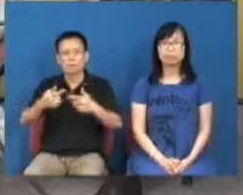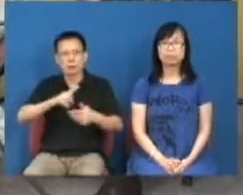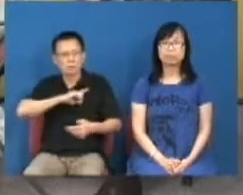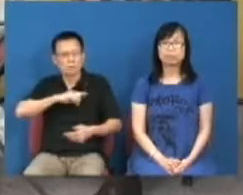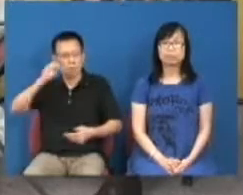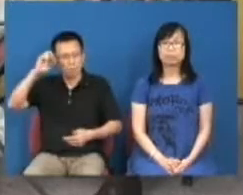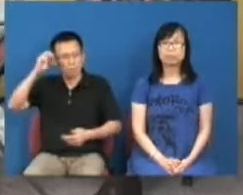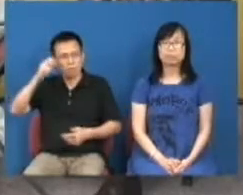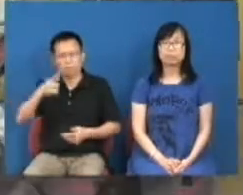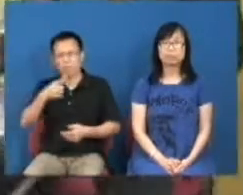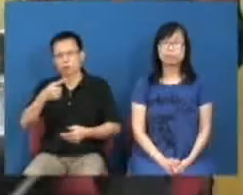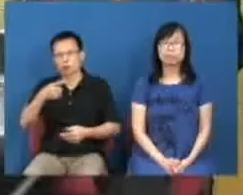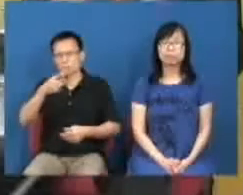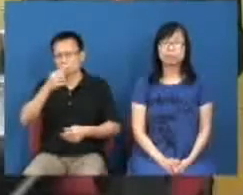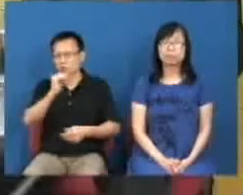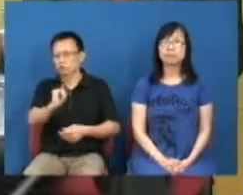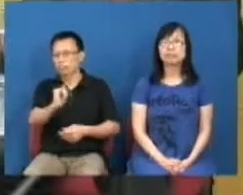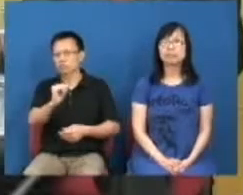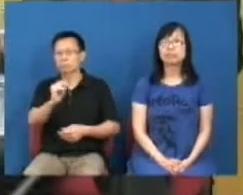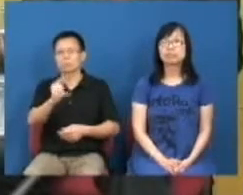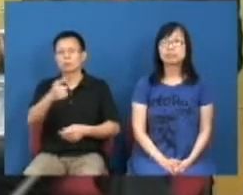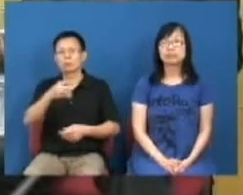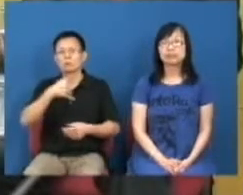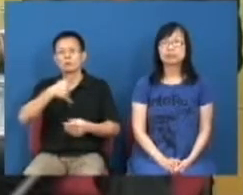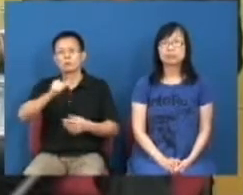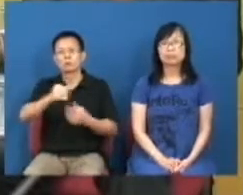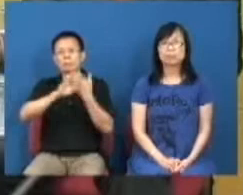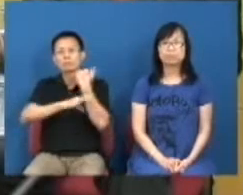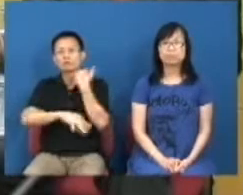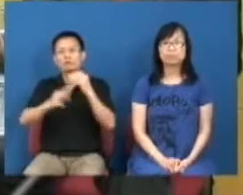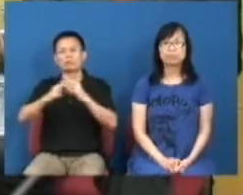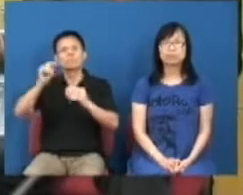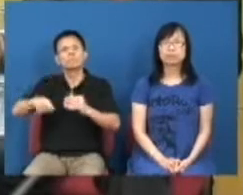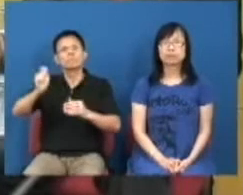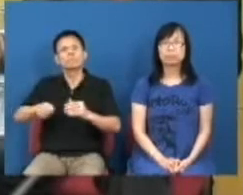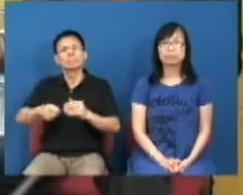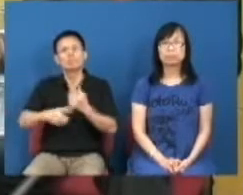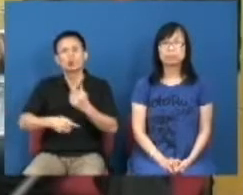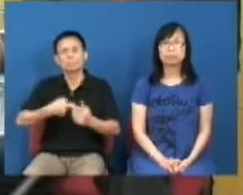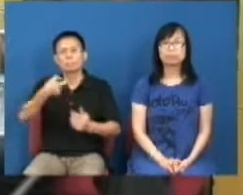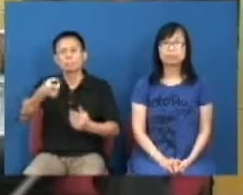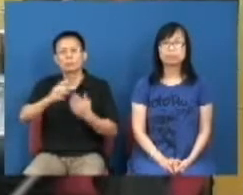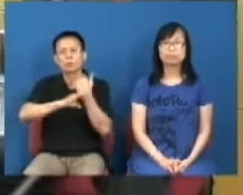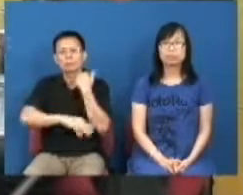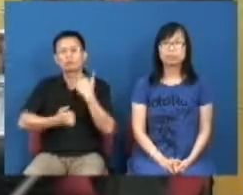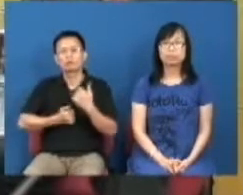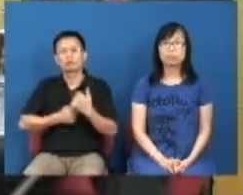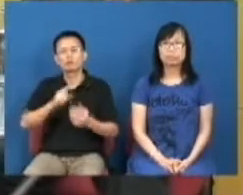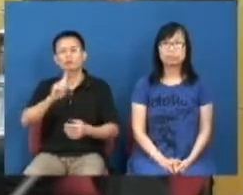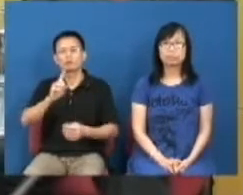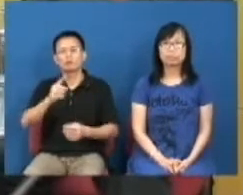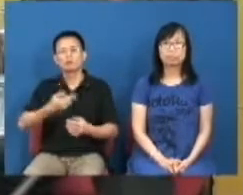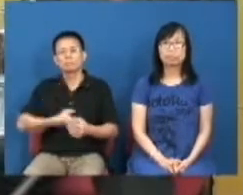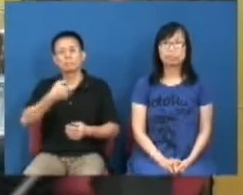法，就係話我唔啱，咁咪見官咯，睇下成本有幾多啦，睇下可以抌得幾多錢出去打官司啦，